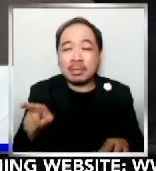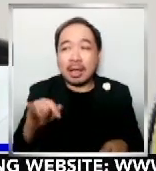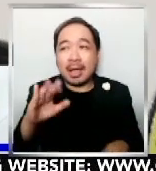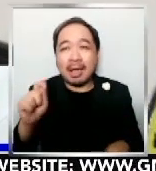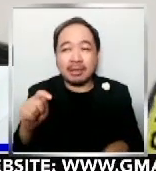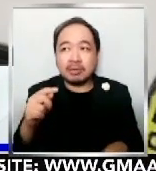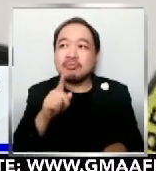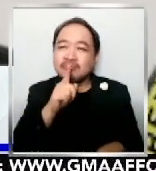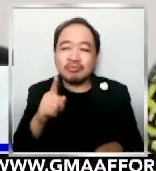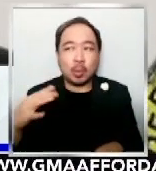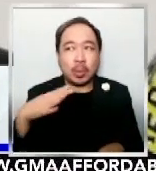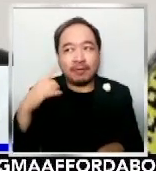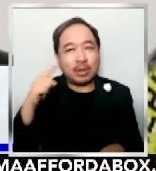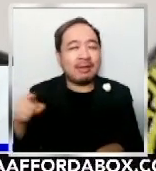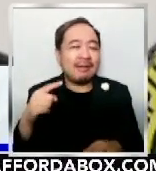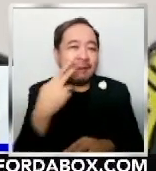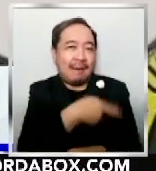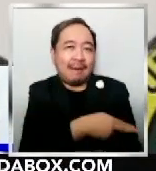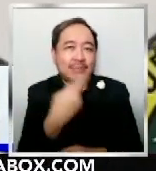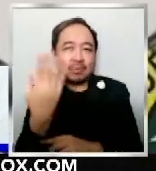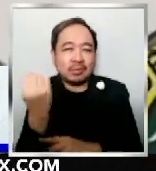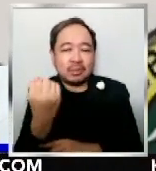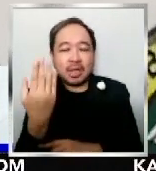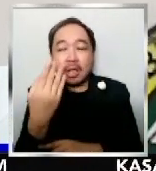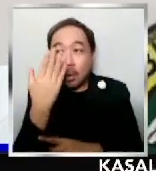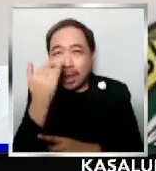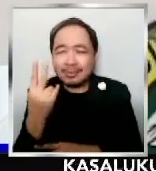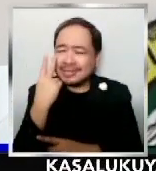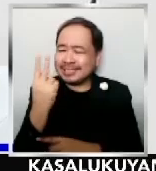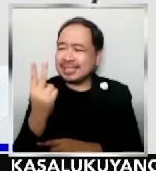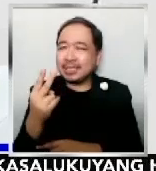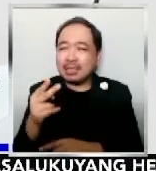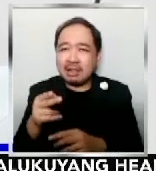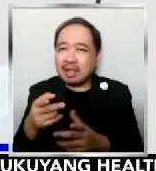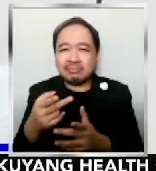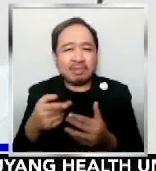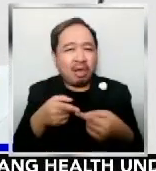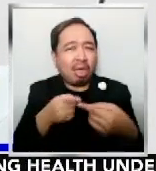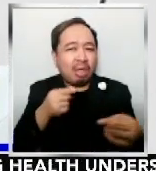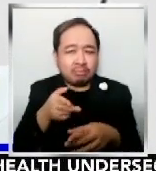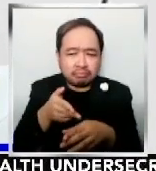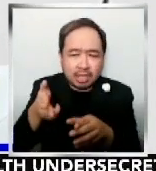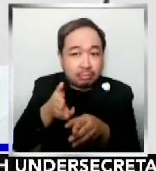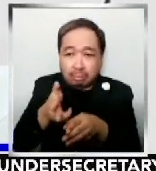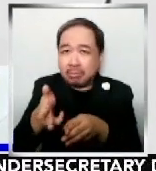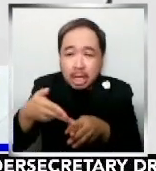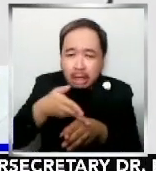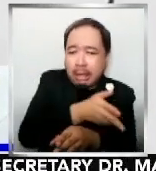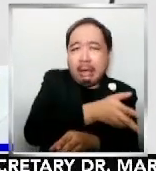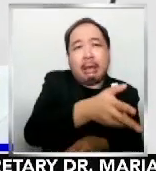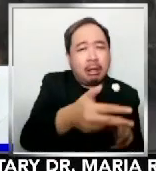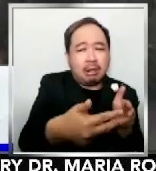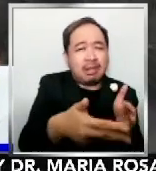ambulansya matapos silang mapansin na panay wang-wang at counterflow nito sa mga nakarang araw. Kinumpiska ang lisensya at tinikitan ang